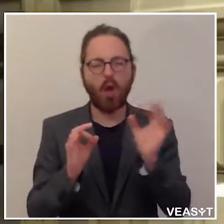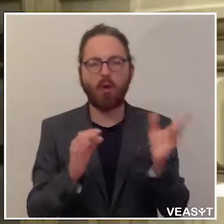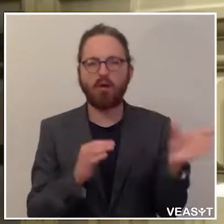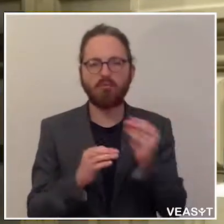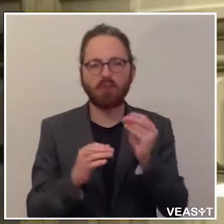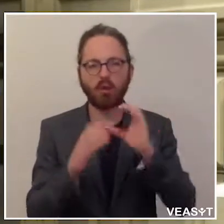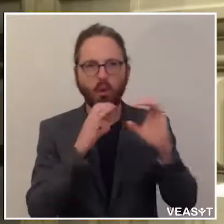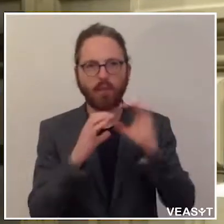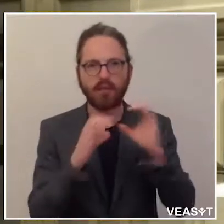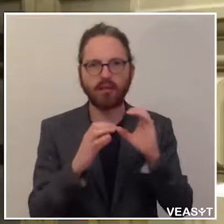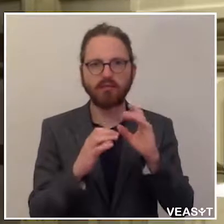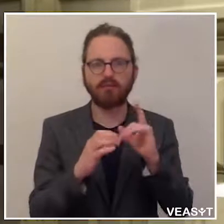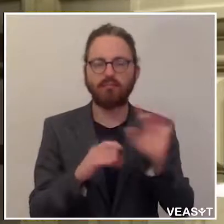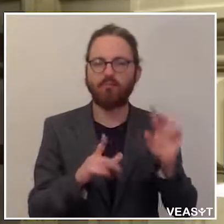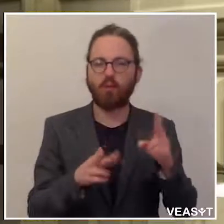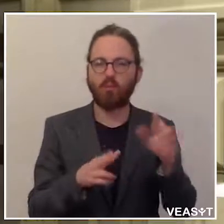comunicazione